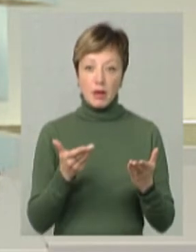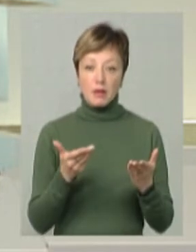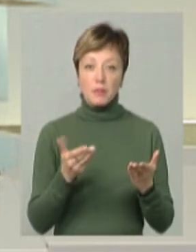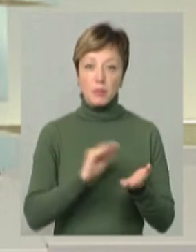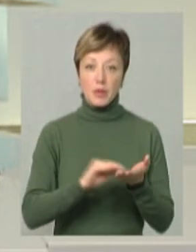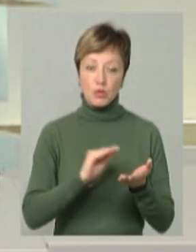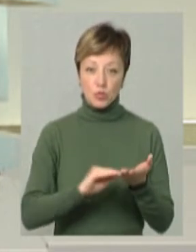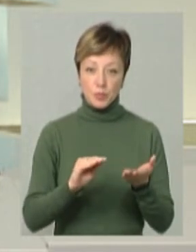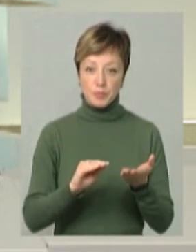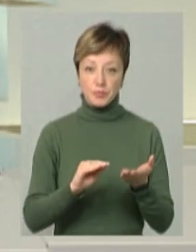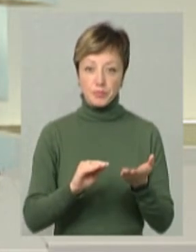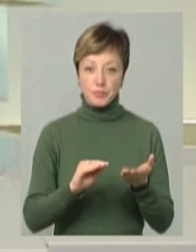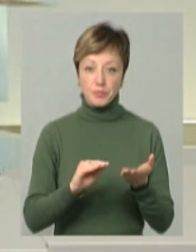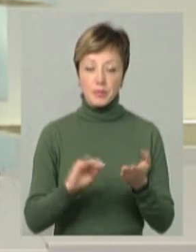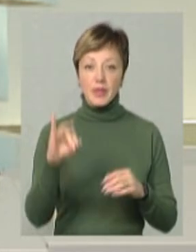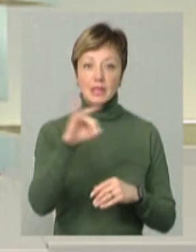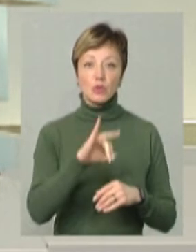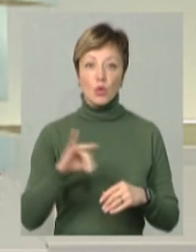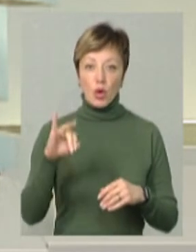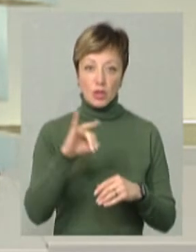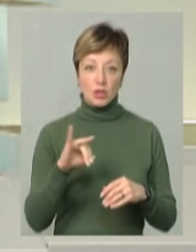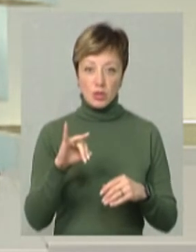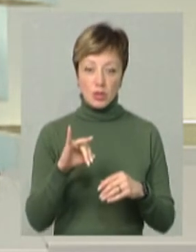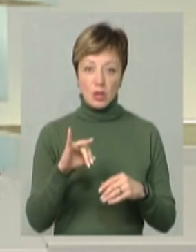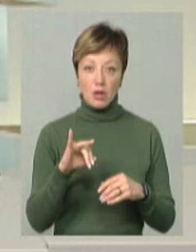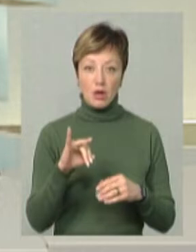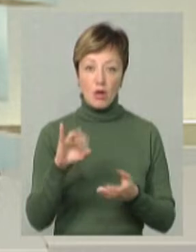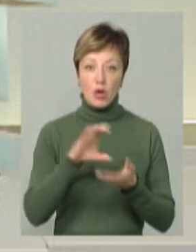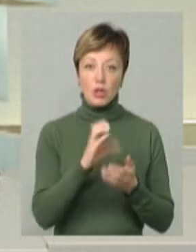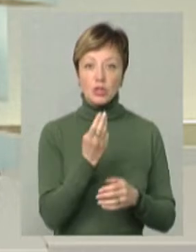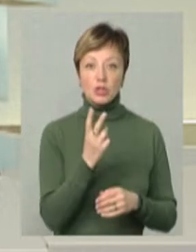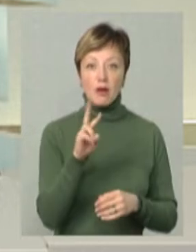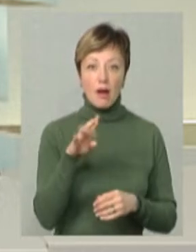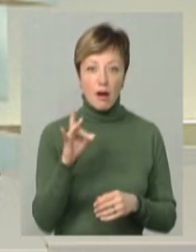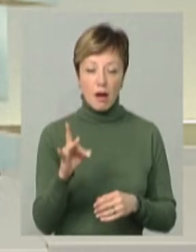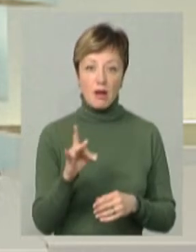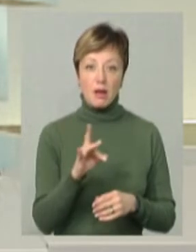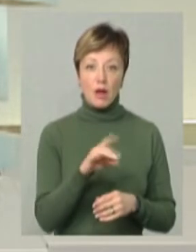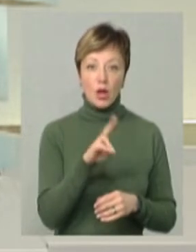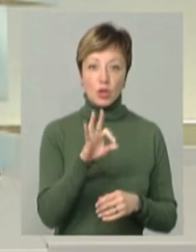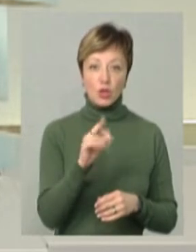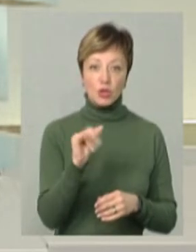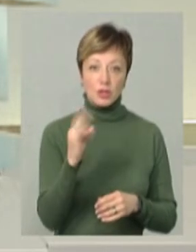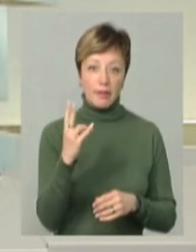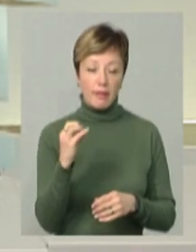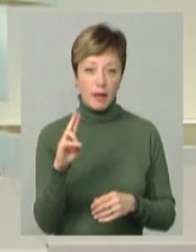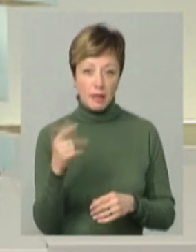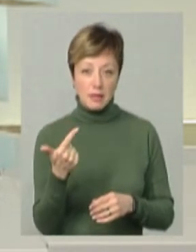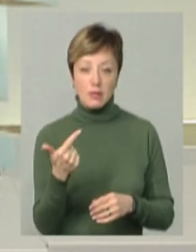зокрема, такого характеру історичних романів, це Василь Шкляр, це Мирослав Дочинець,